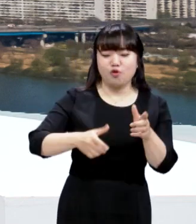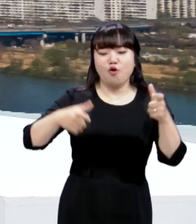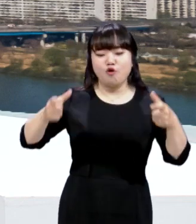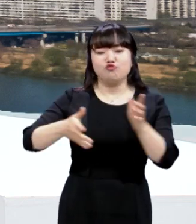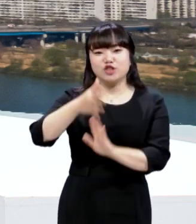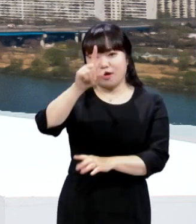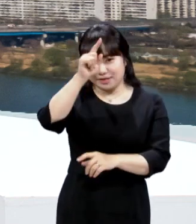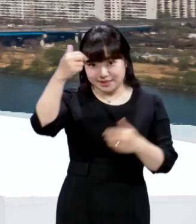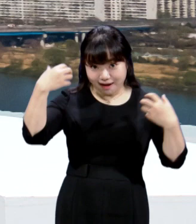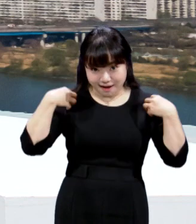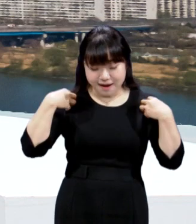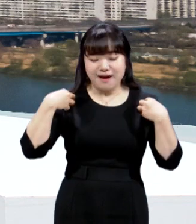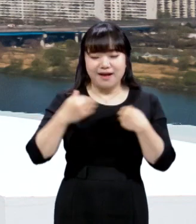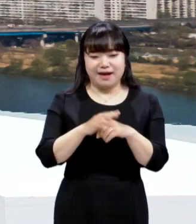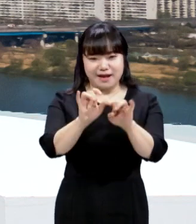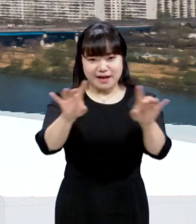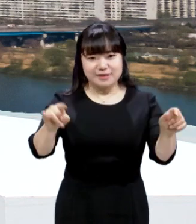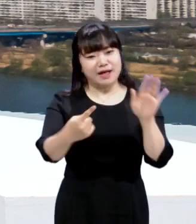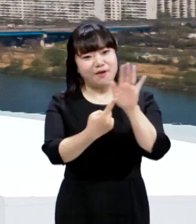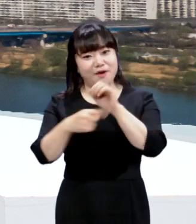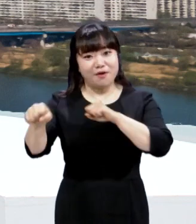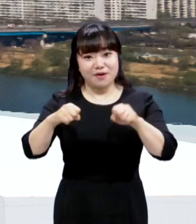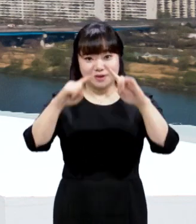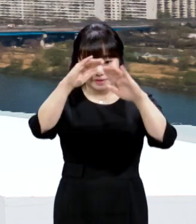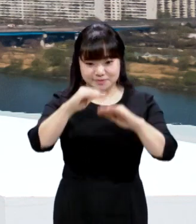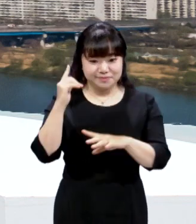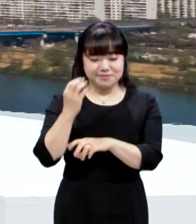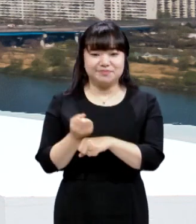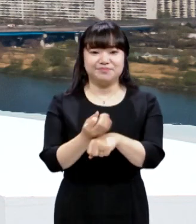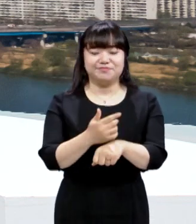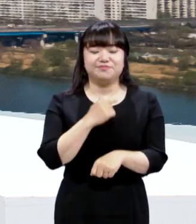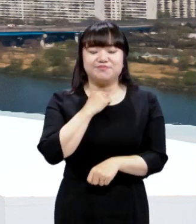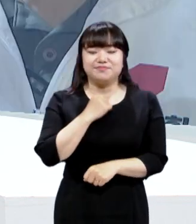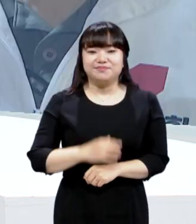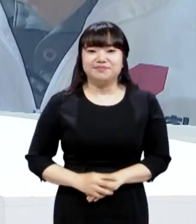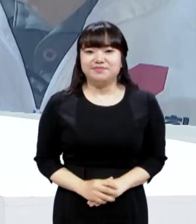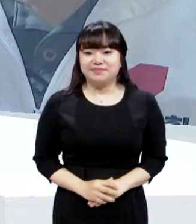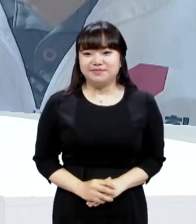후보자들의 정 거운 더 현장 소식부터 잘 되도록 하겠습니다